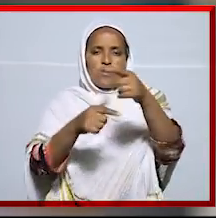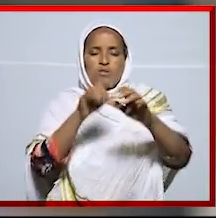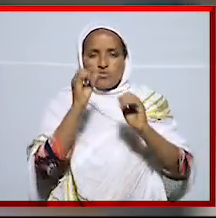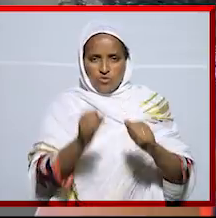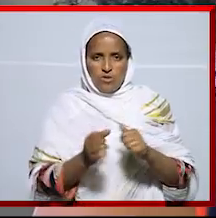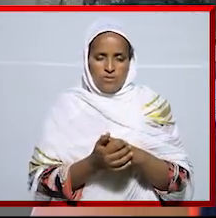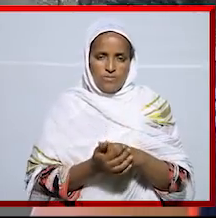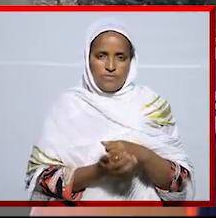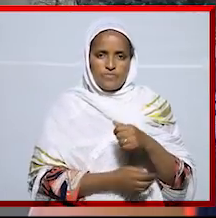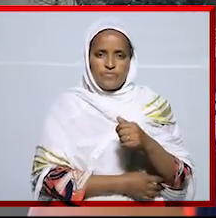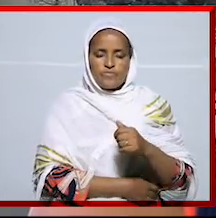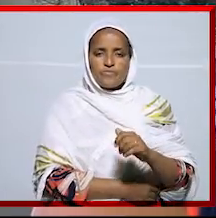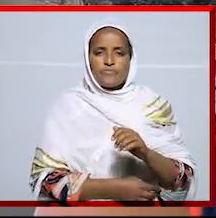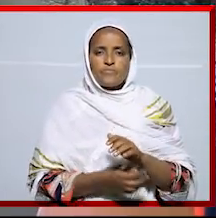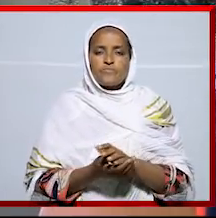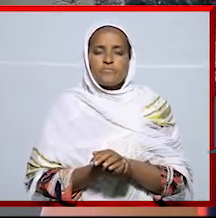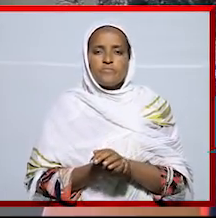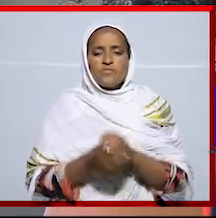ማከይት ይችላል።